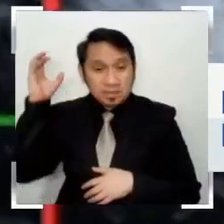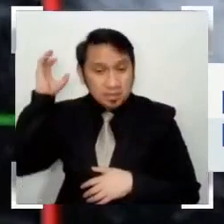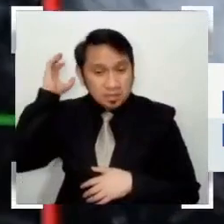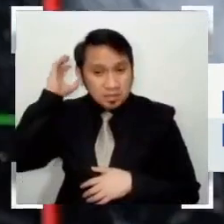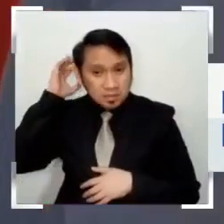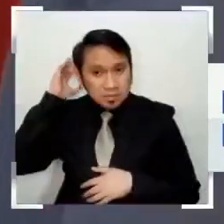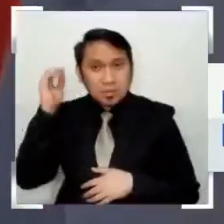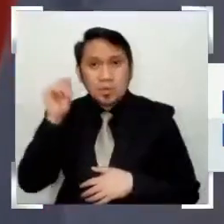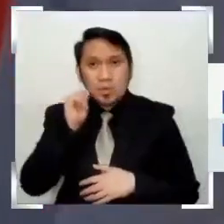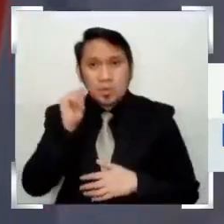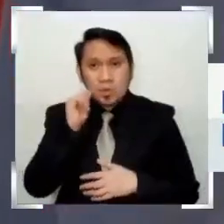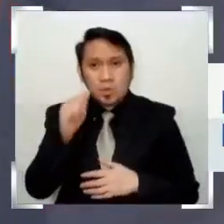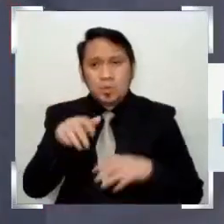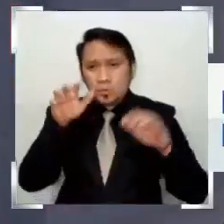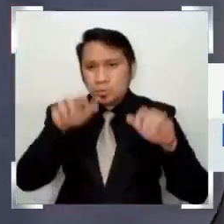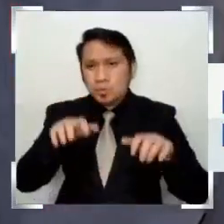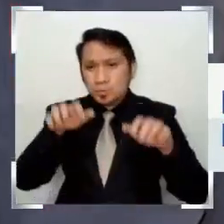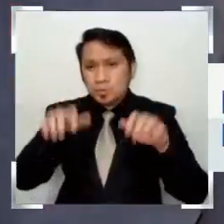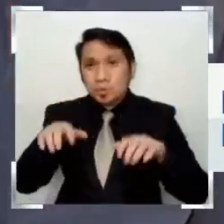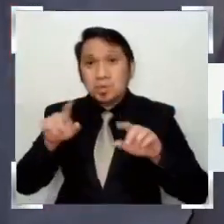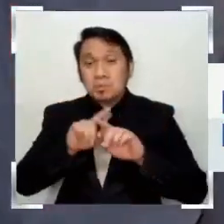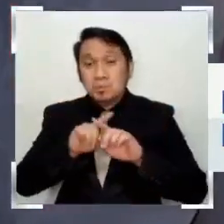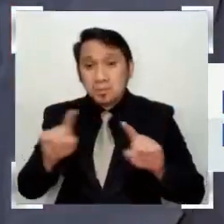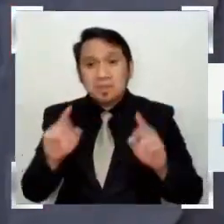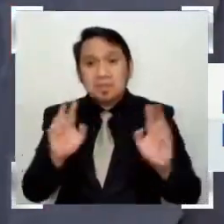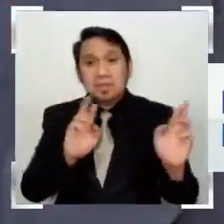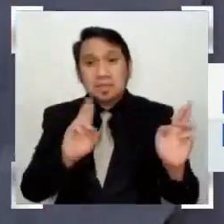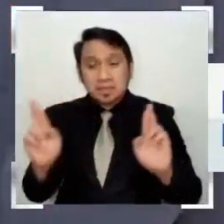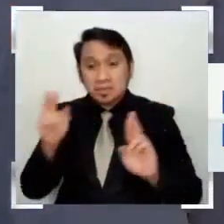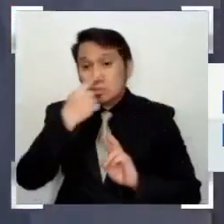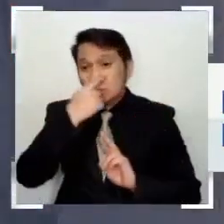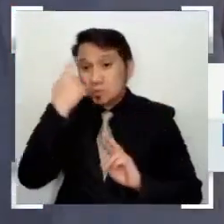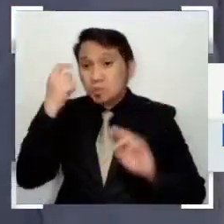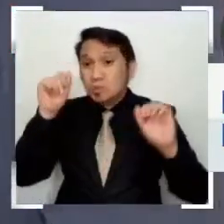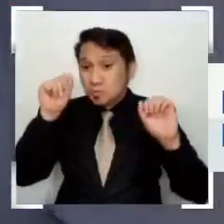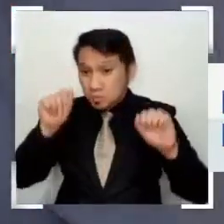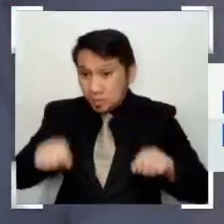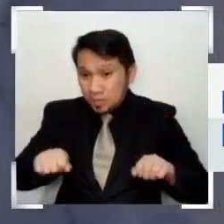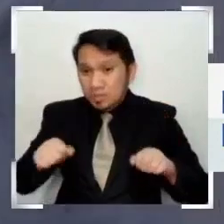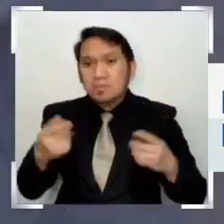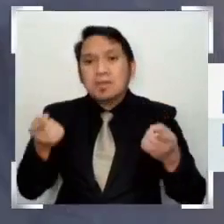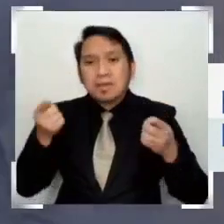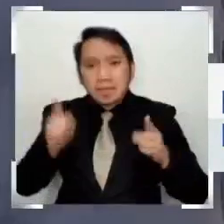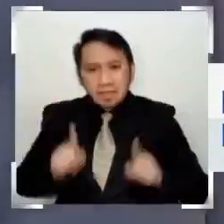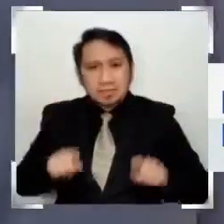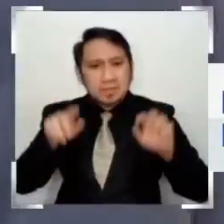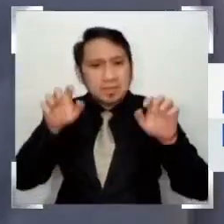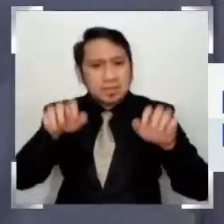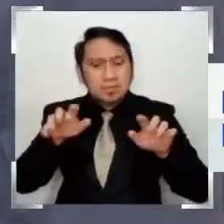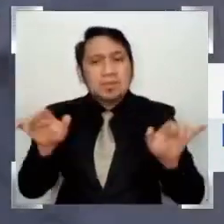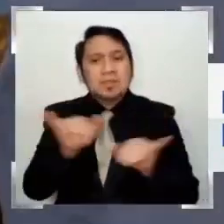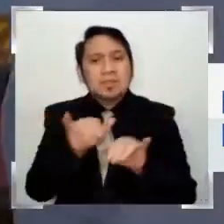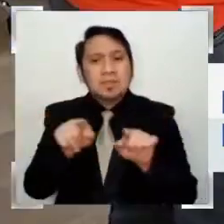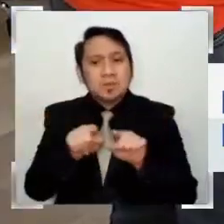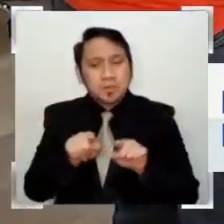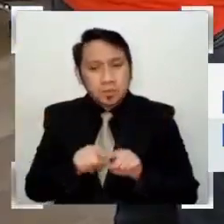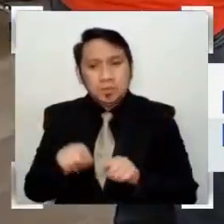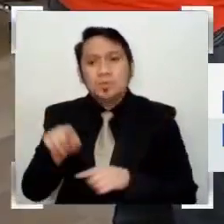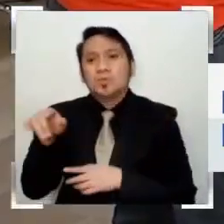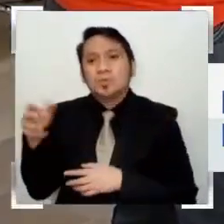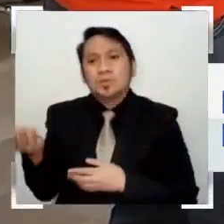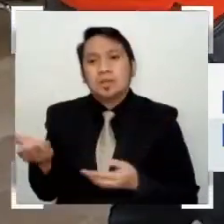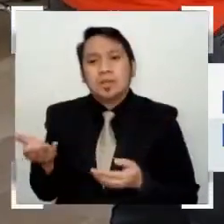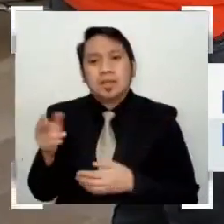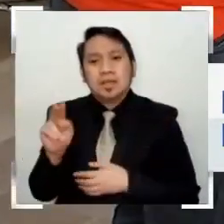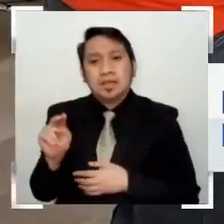at binabaha. Pero pinaghahanda ang lahat dahil posible pa rin ang panakanakang ulan tulad ng nangyari dito sa Metro Manila sa Magdamag. Epekto